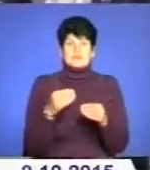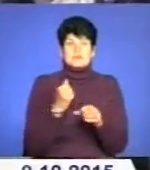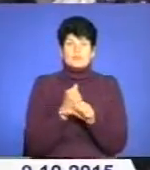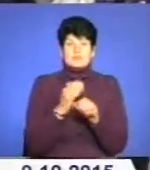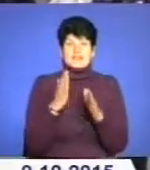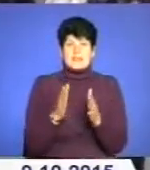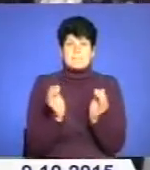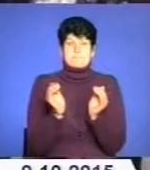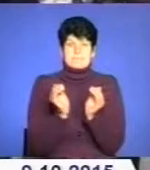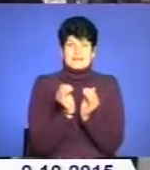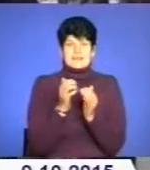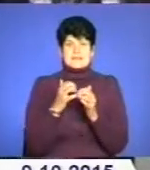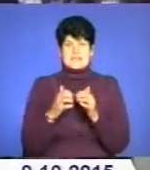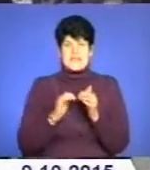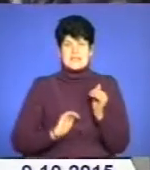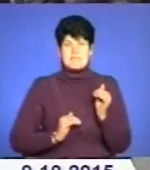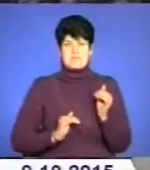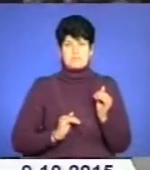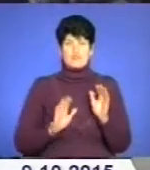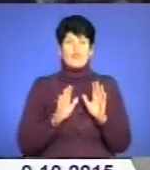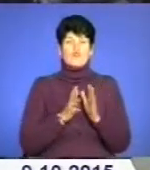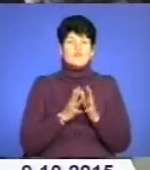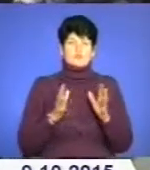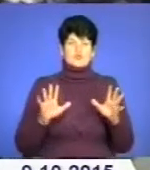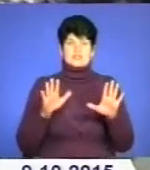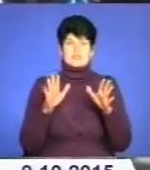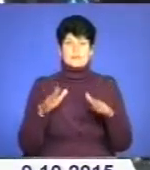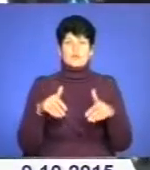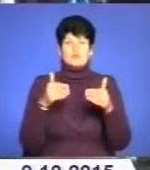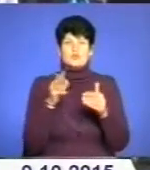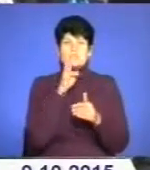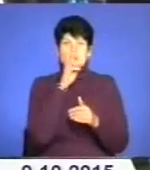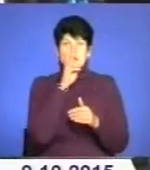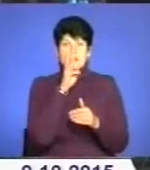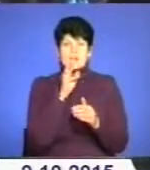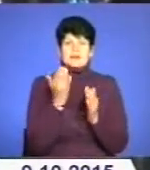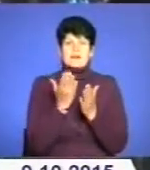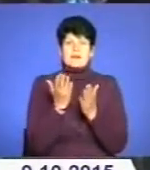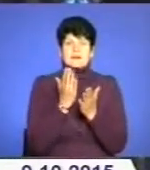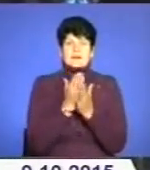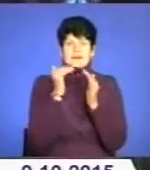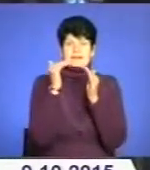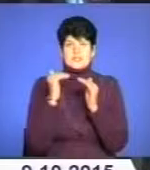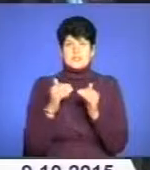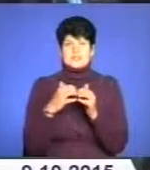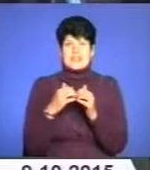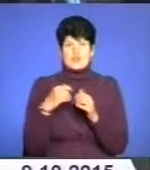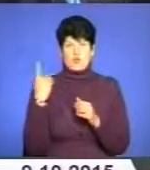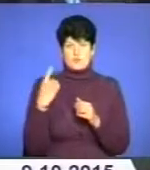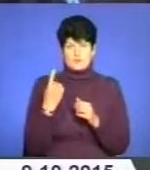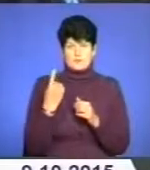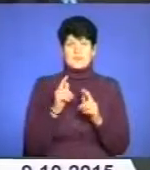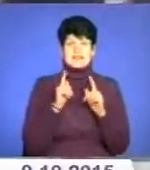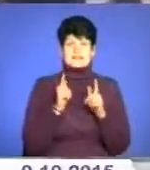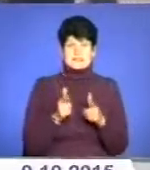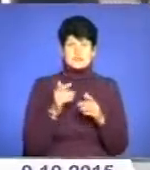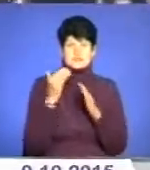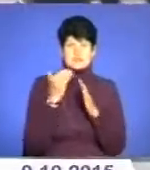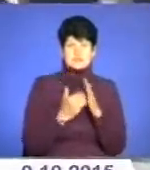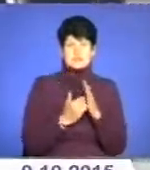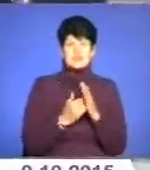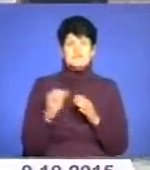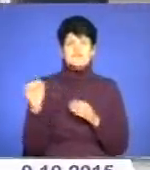і середній бізнес. У більшості випадків пропонується заробітна плата, яка нижча середньообласної. А згідно зі статистичними даними,